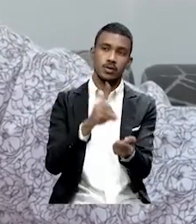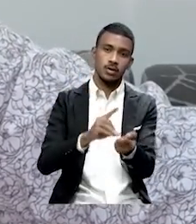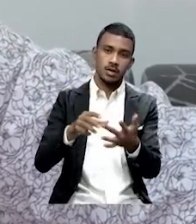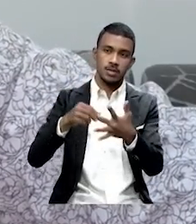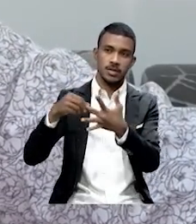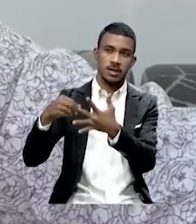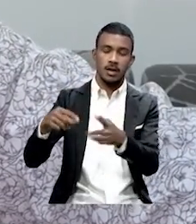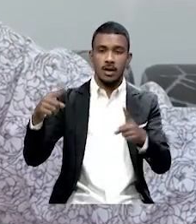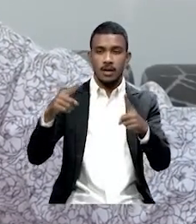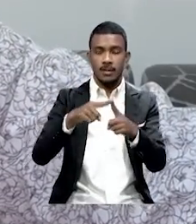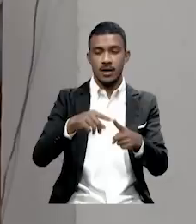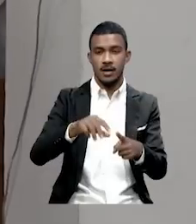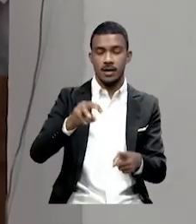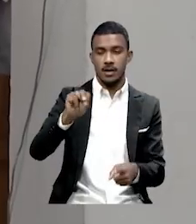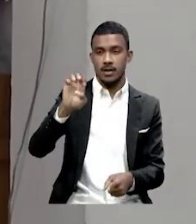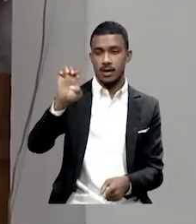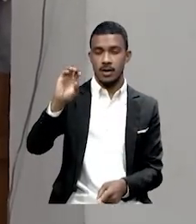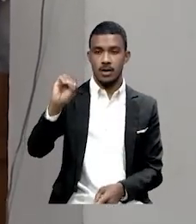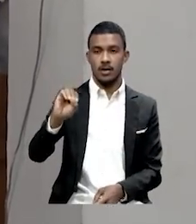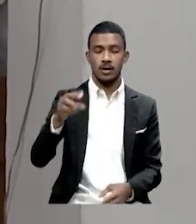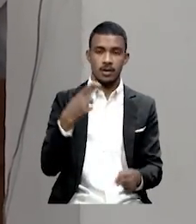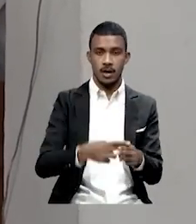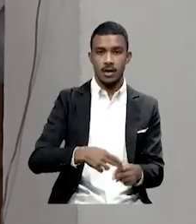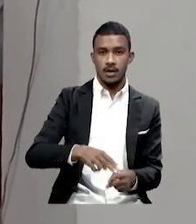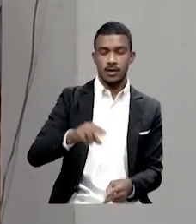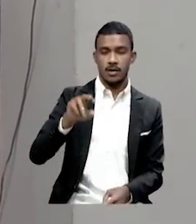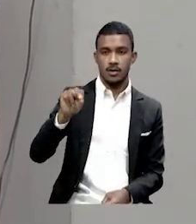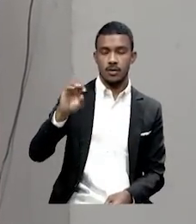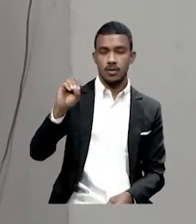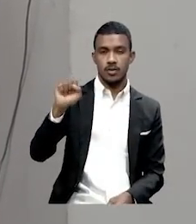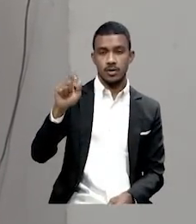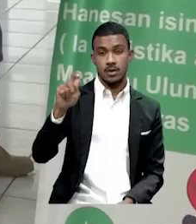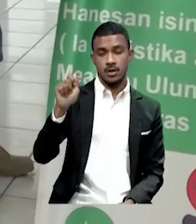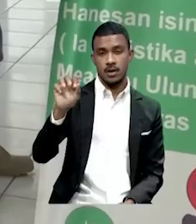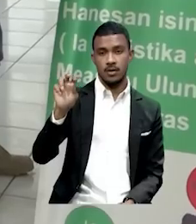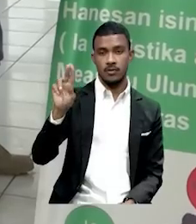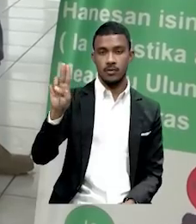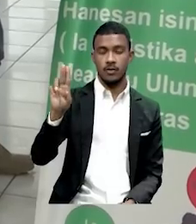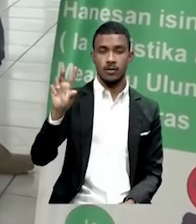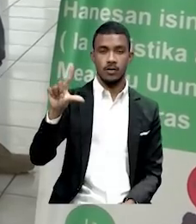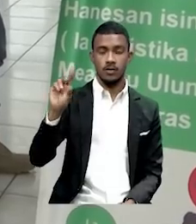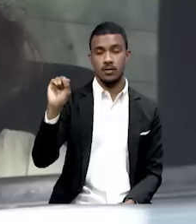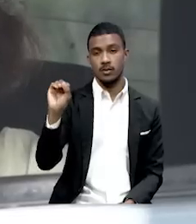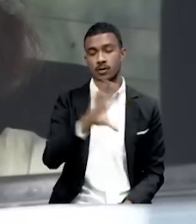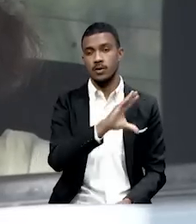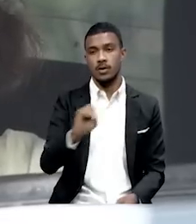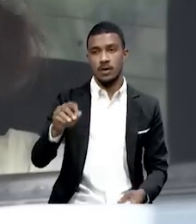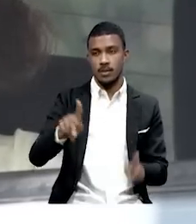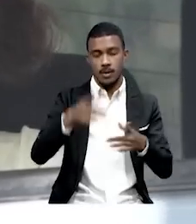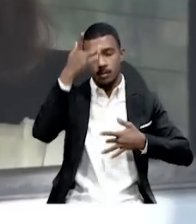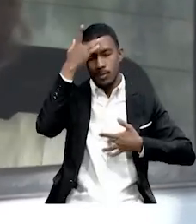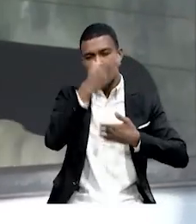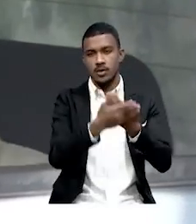spesialista ba nefrologia Gustavo do Rosário da Cruz hak tuir da daung ne pasien rins hamutuk sian lu